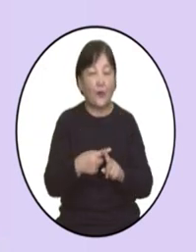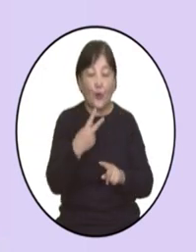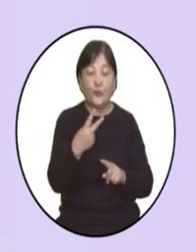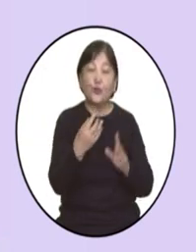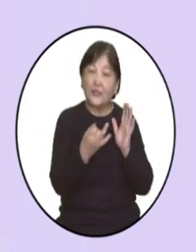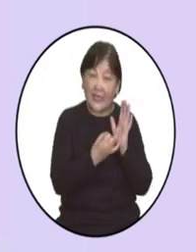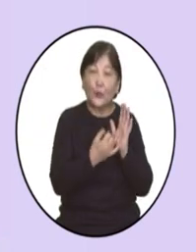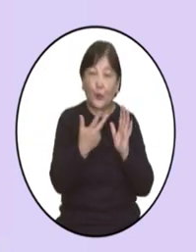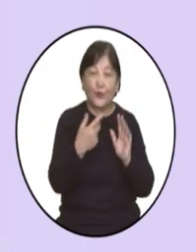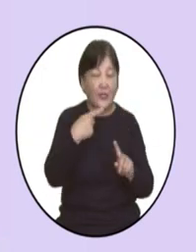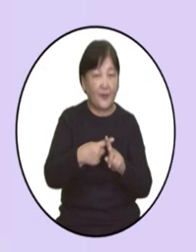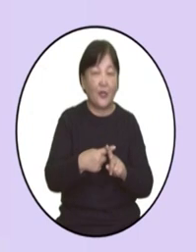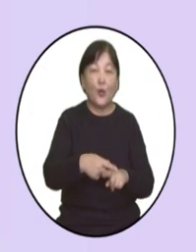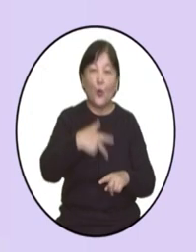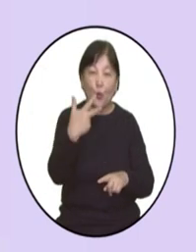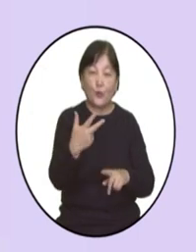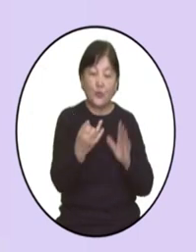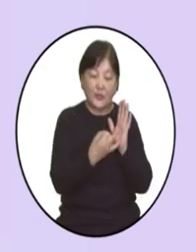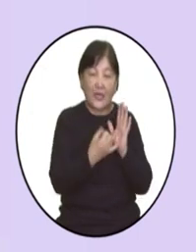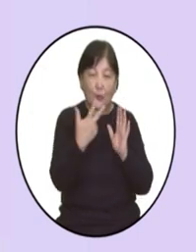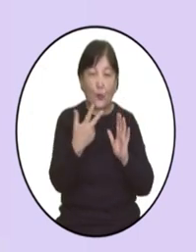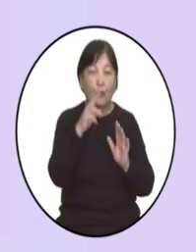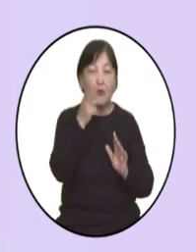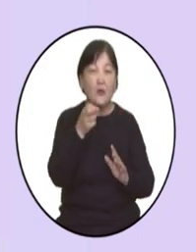нэмэгдээд 373.5 Кельвин болох нэ.